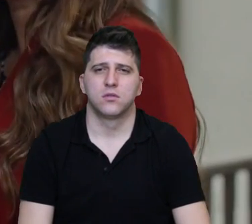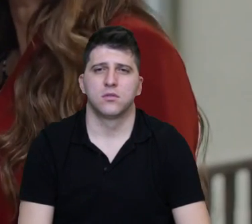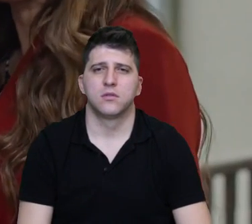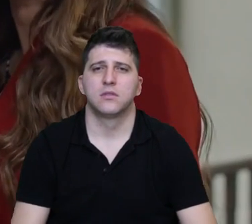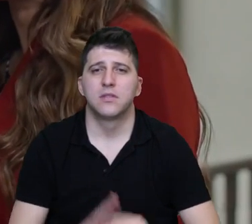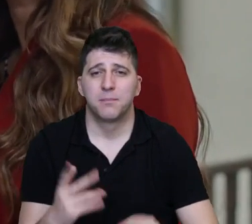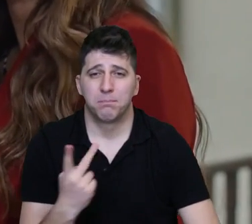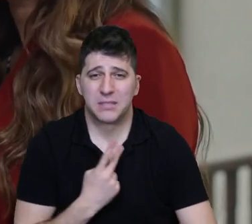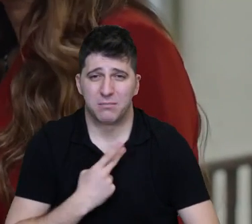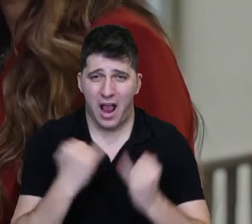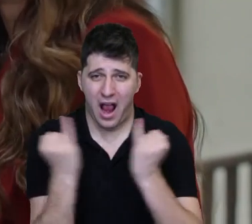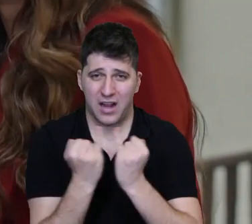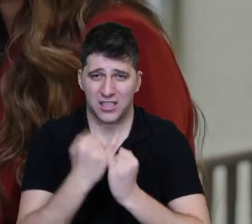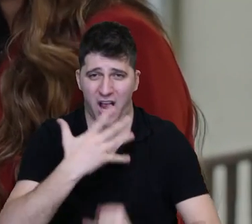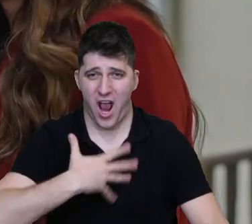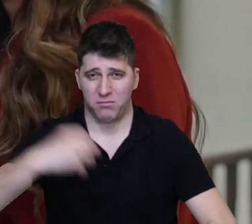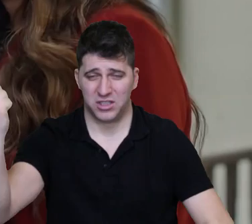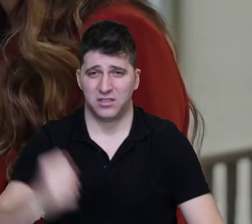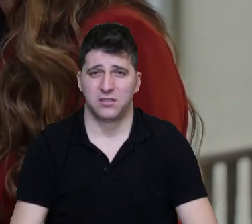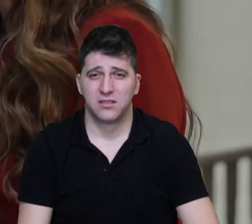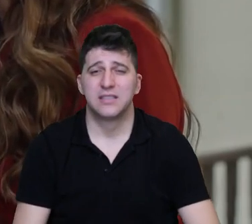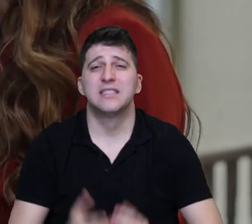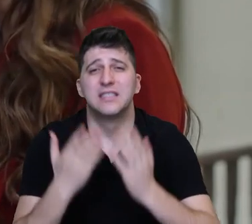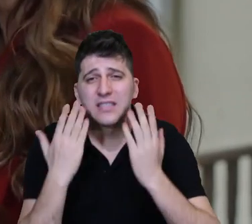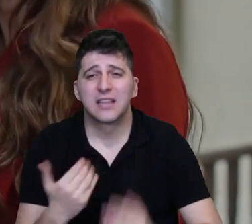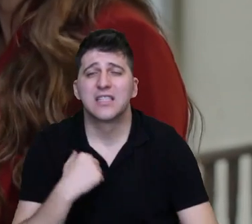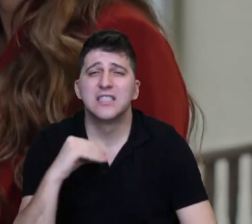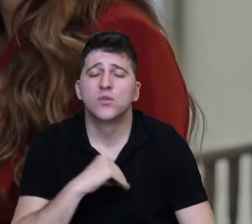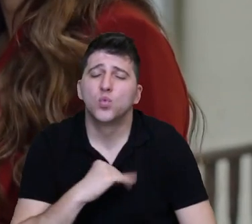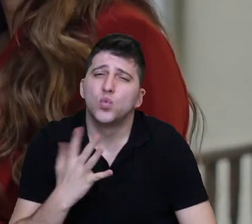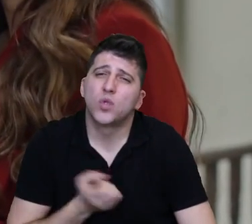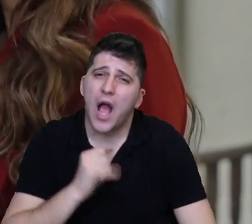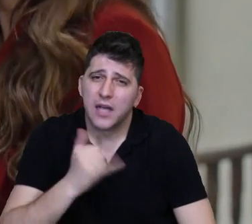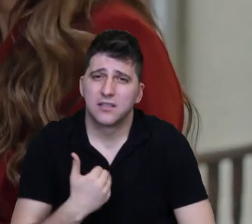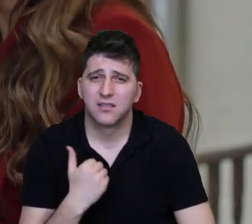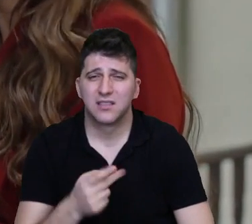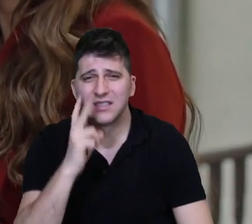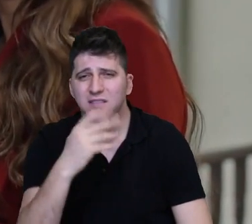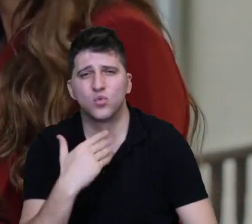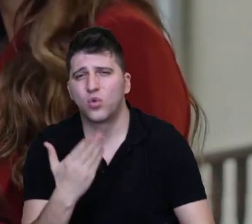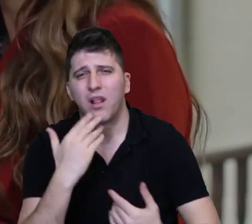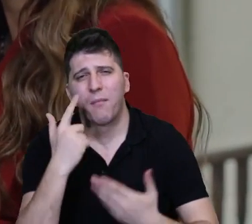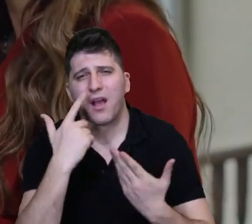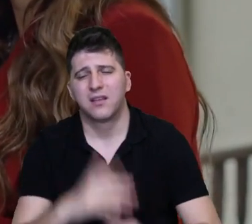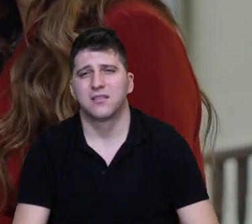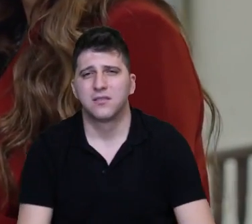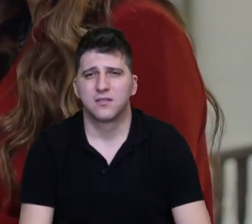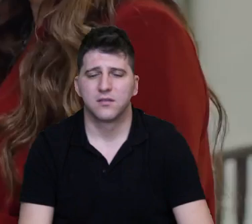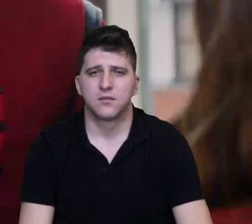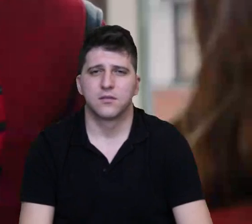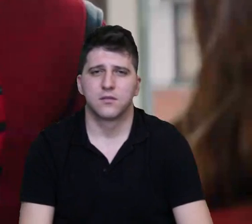Ya bizim kardeşimiz elimizden alınmış. Zaten içimiz kana ağlıyor. Sizin bize söylediğiniz şu sözlere